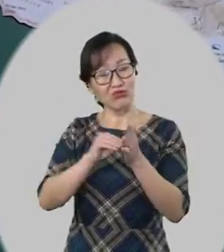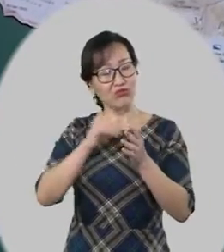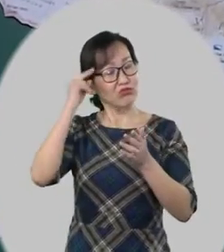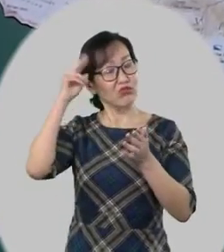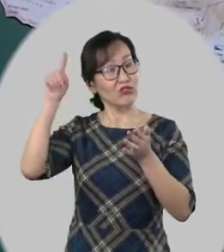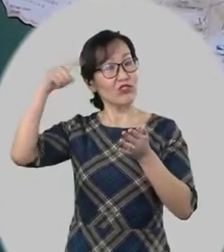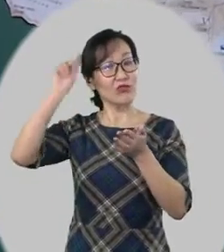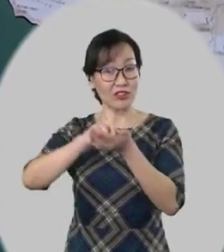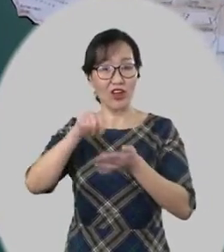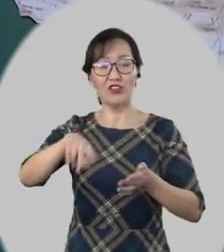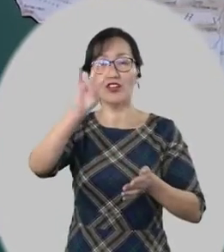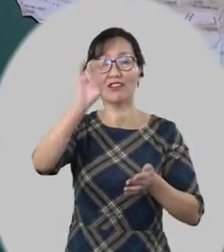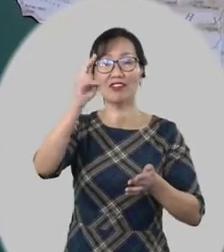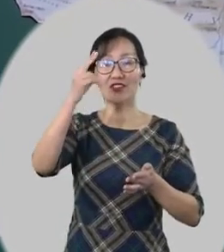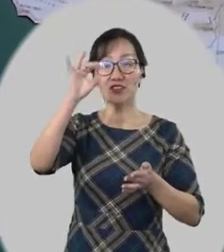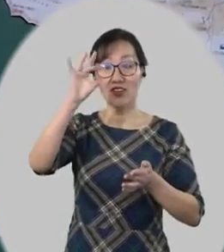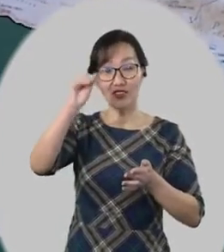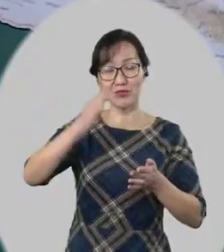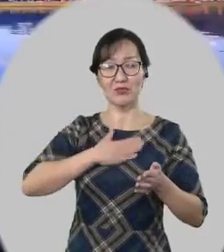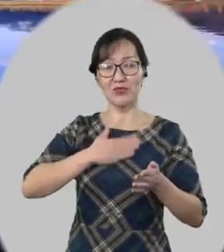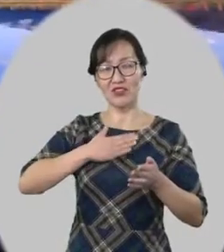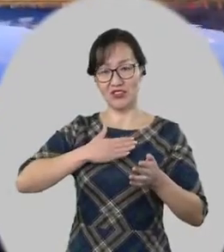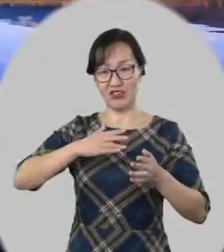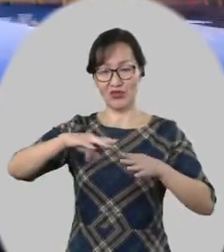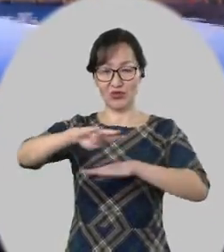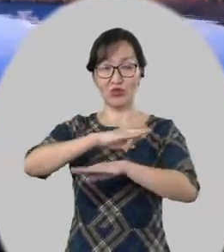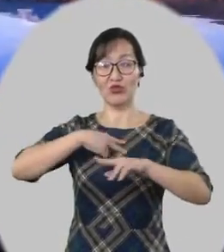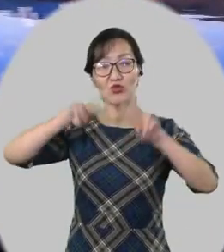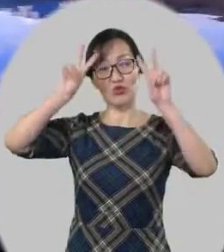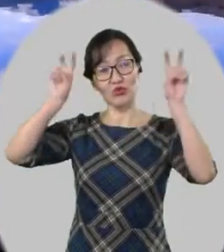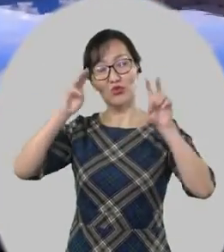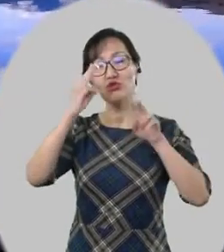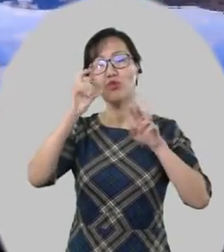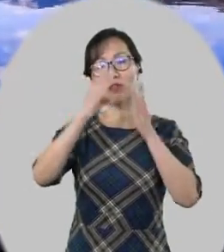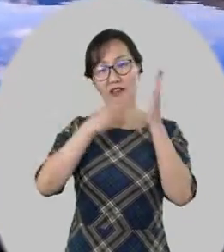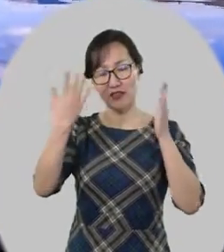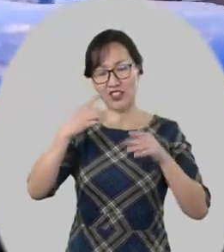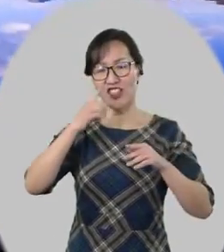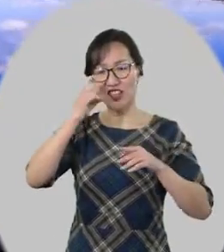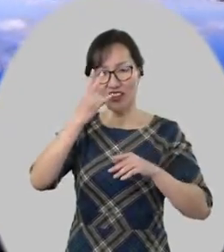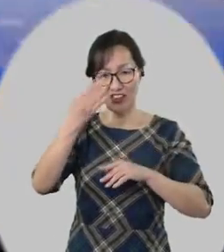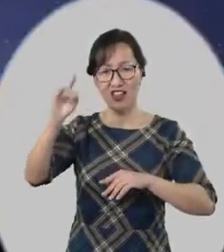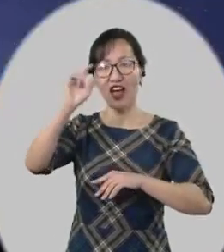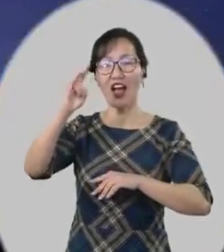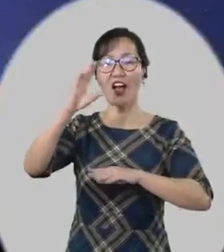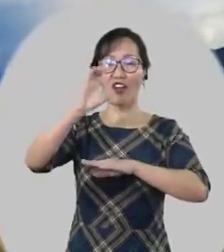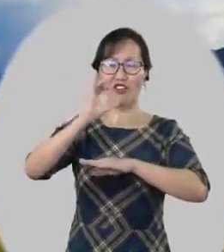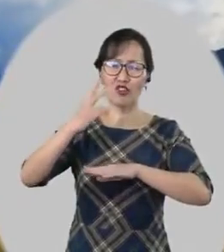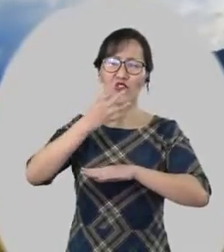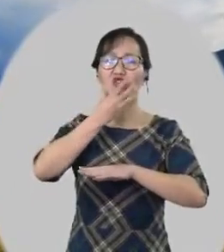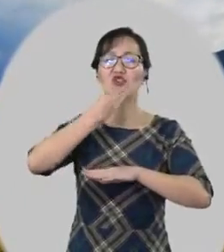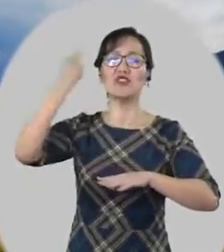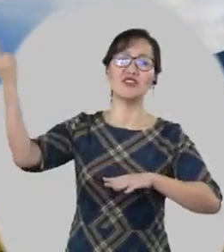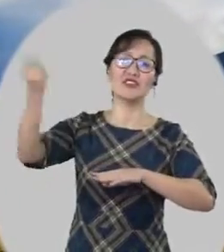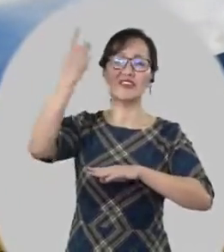орж ийн миний нутг шүлгийн хэсгээс уншицгаая. Энти хангай саяны өндөр сайхан